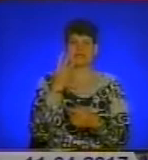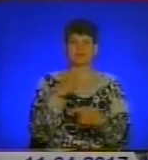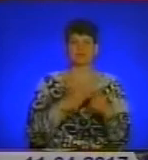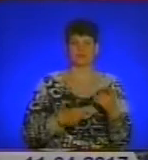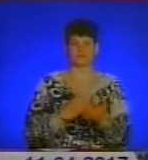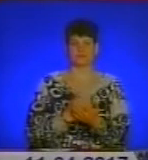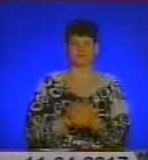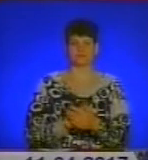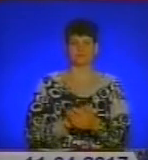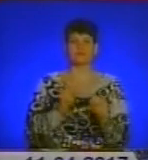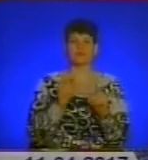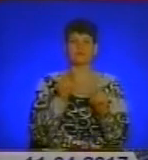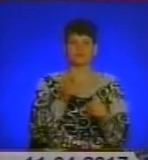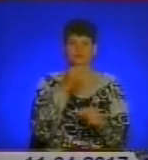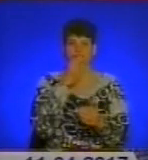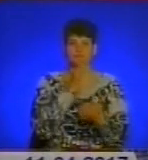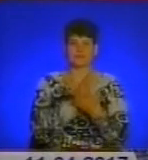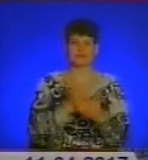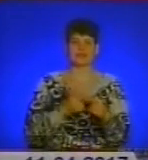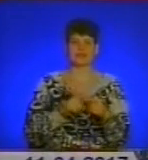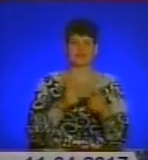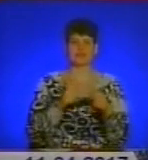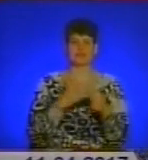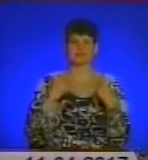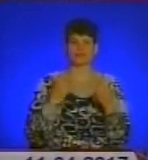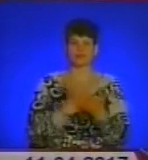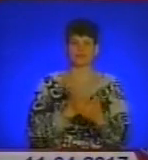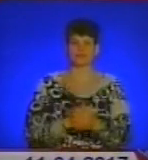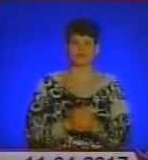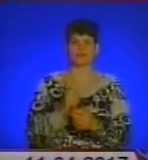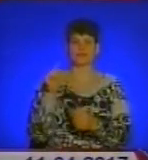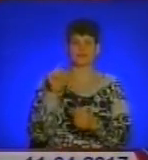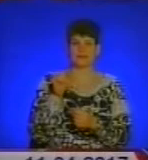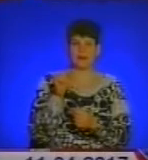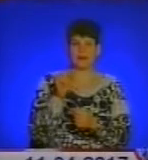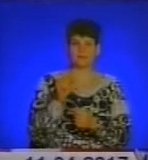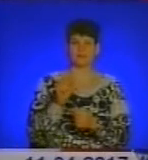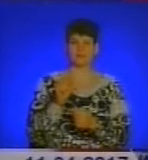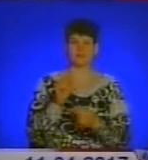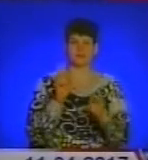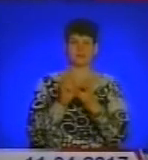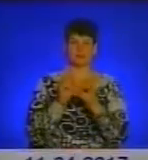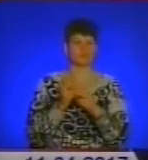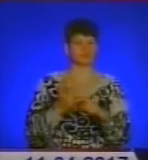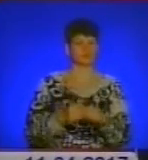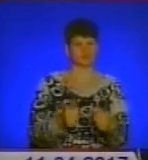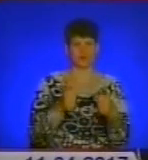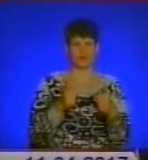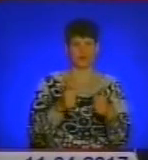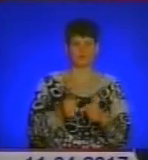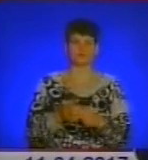3,5. І чим тобі подобається цей вид спорту? Там на спарингах дуже кльово.